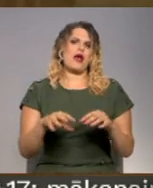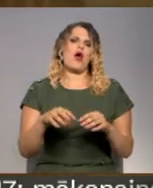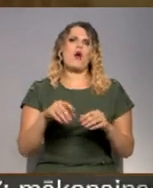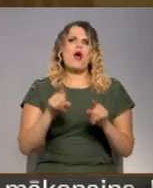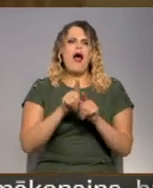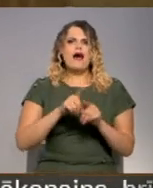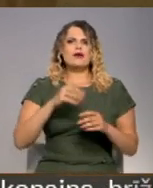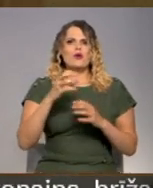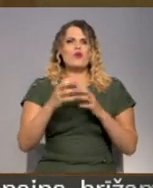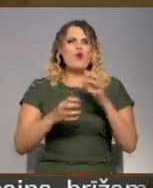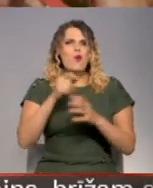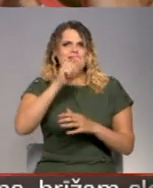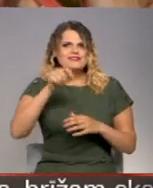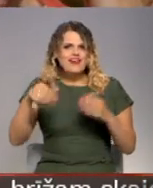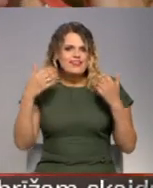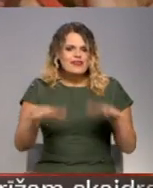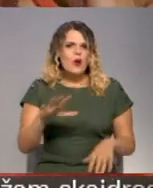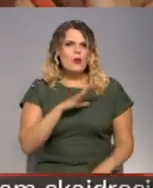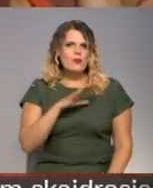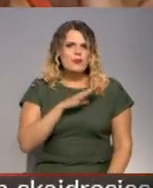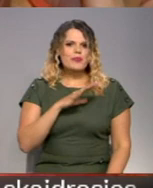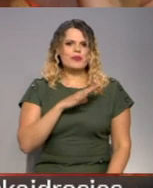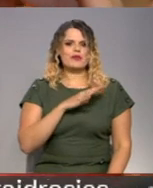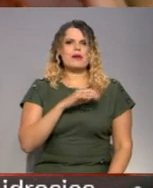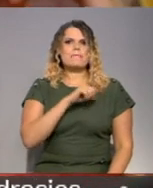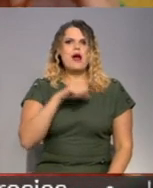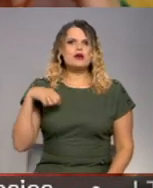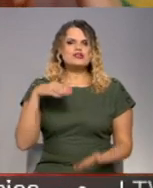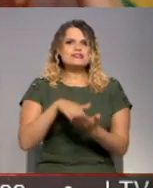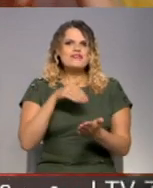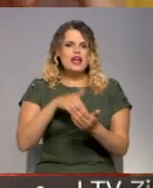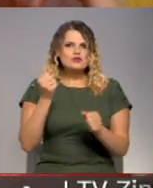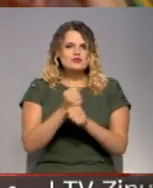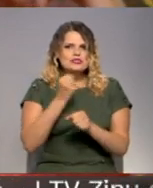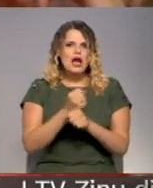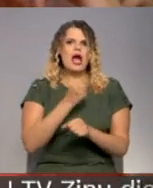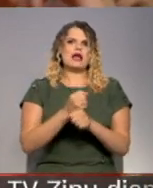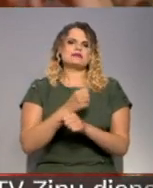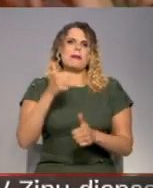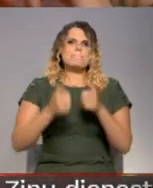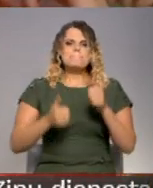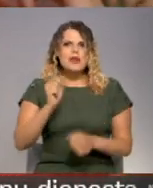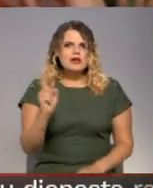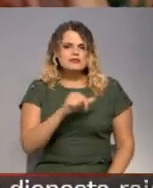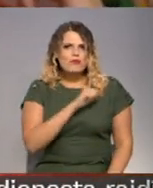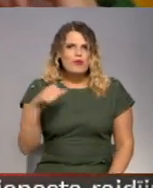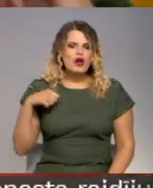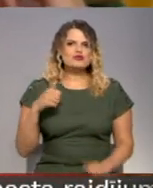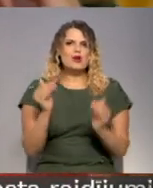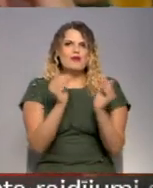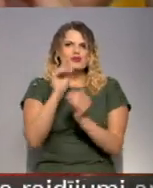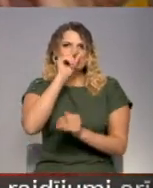Iestādījām tomātus arī. Zinām, taisām sviestu paši, pienu saitainam, bet mums ir